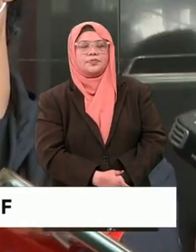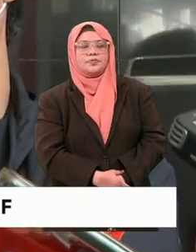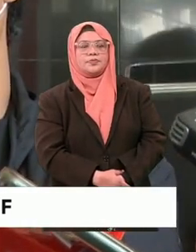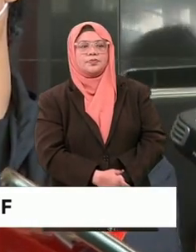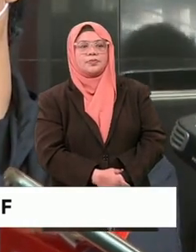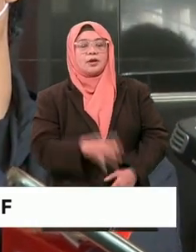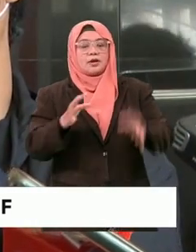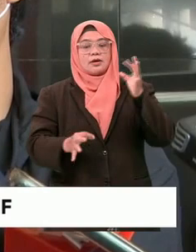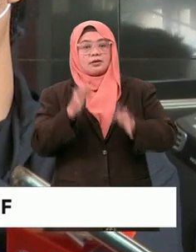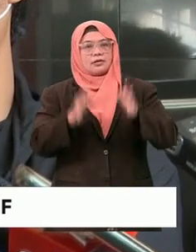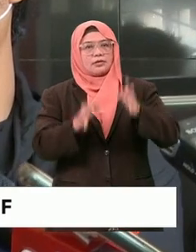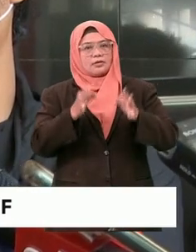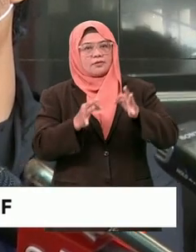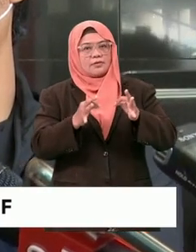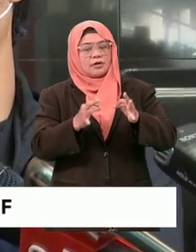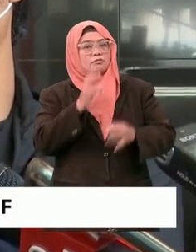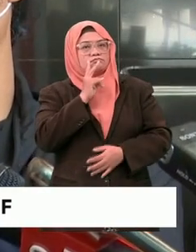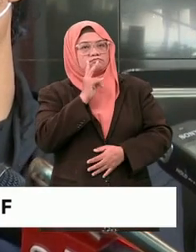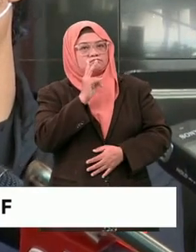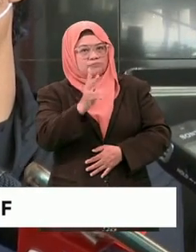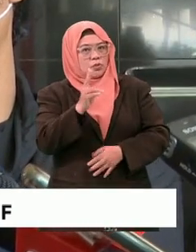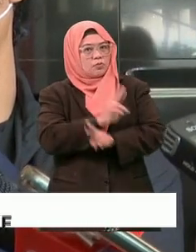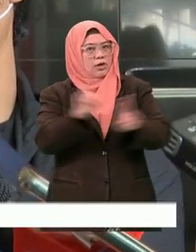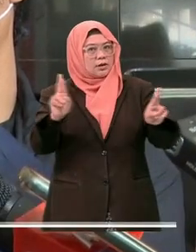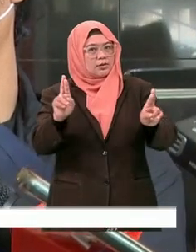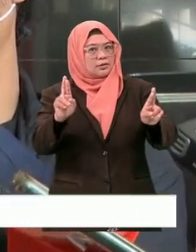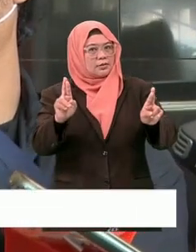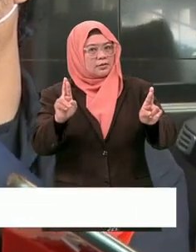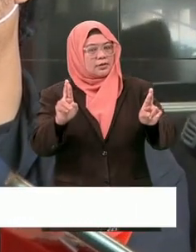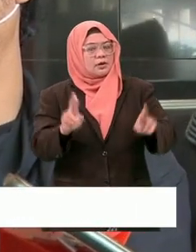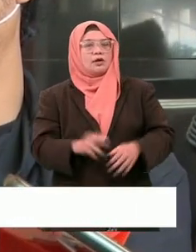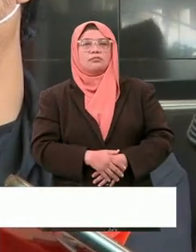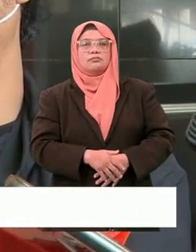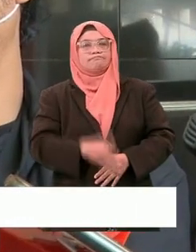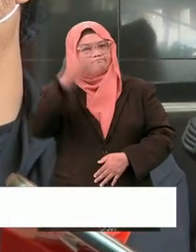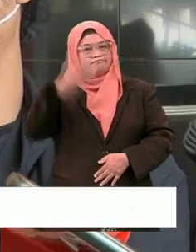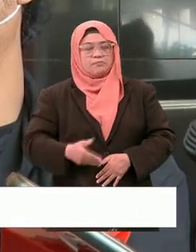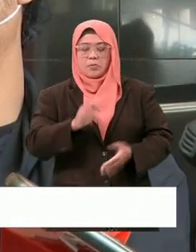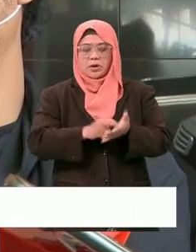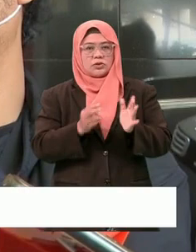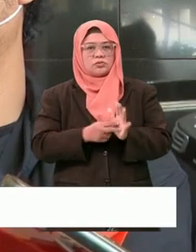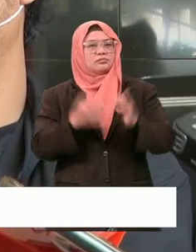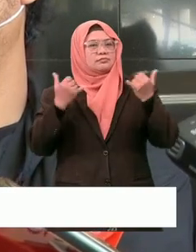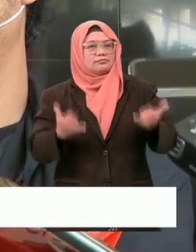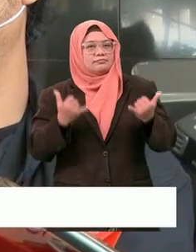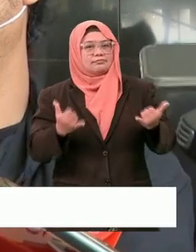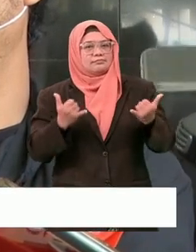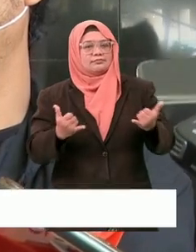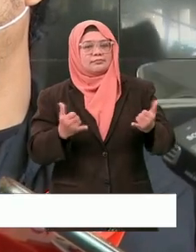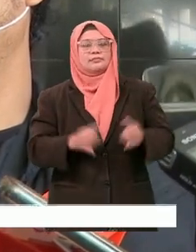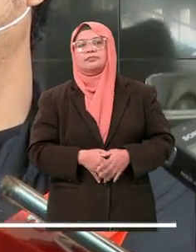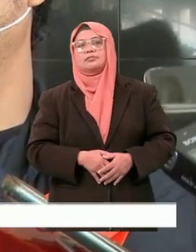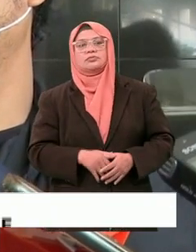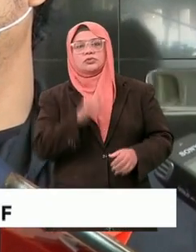kalau kita melihat kepada persediaan kita memang Sedangkan ini tidak